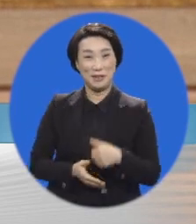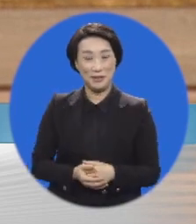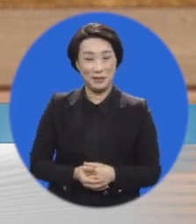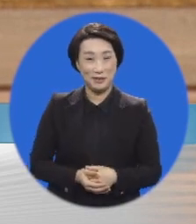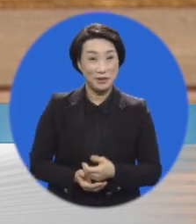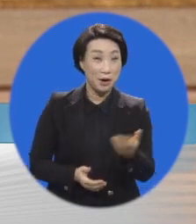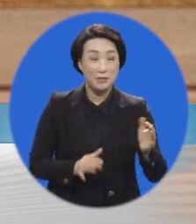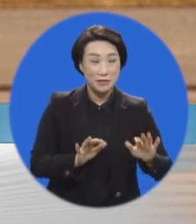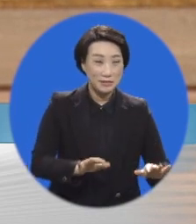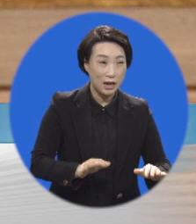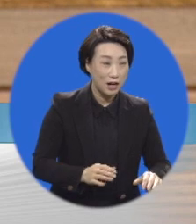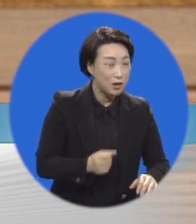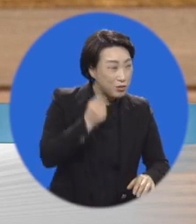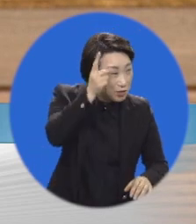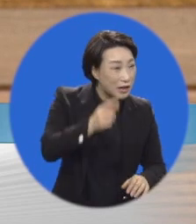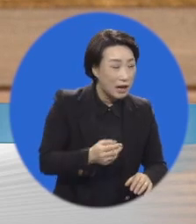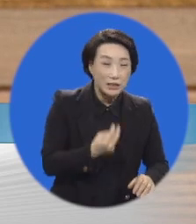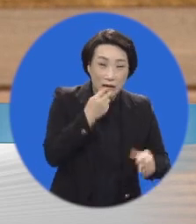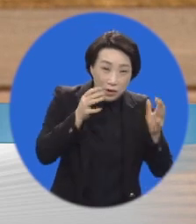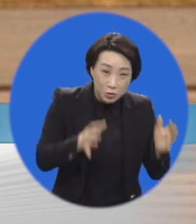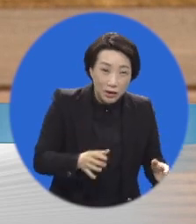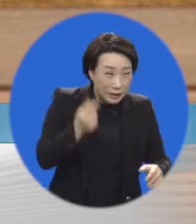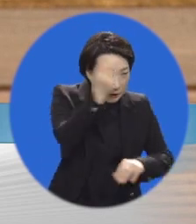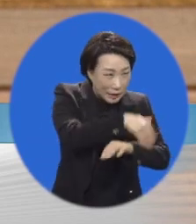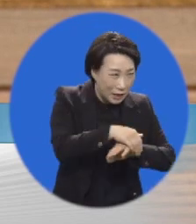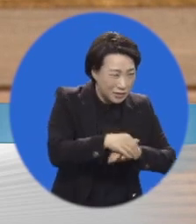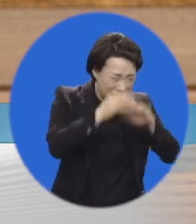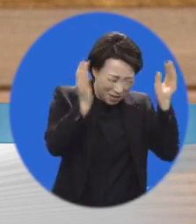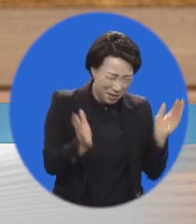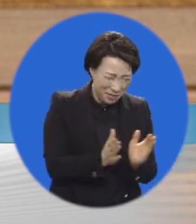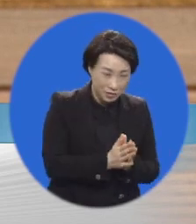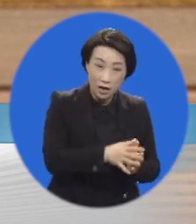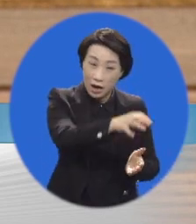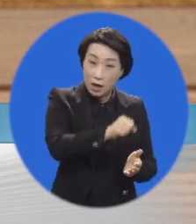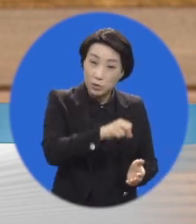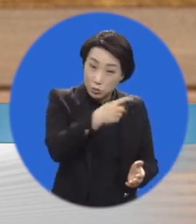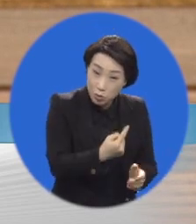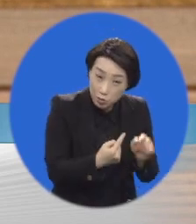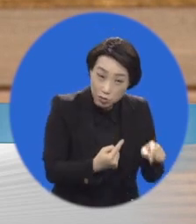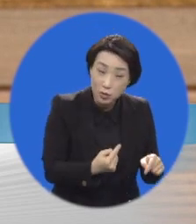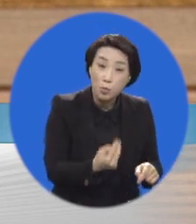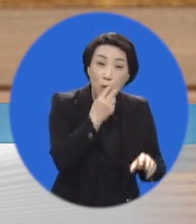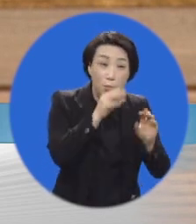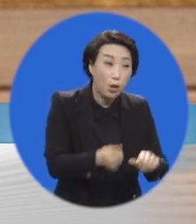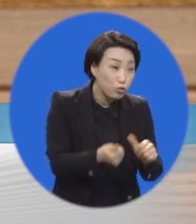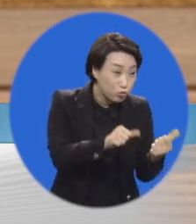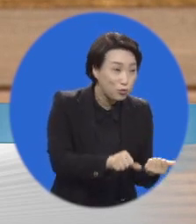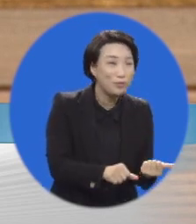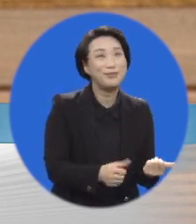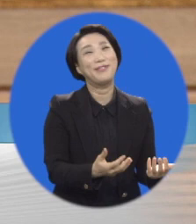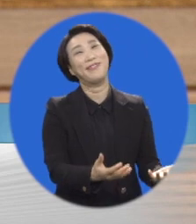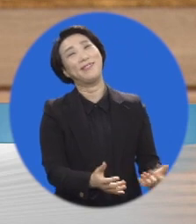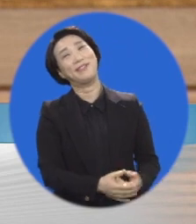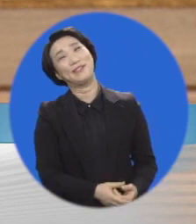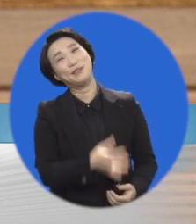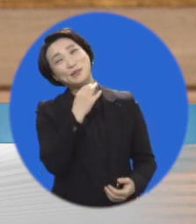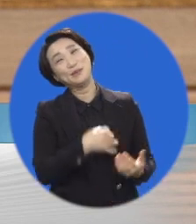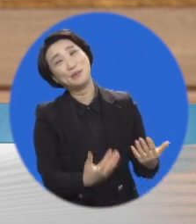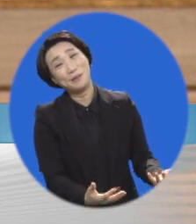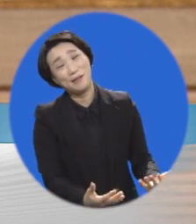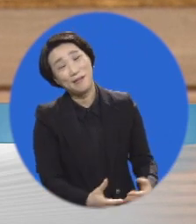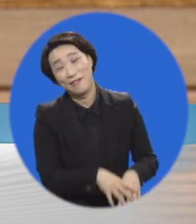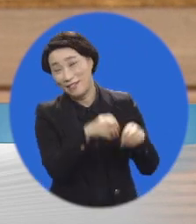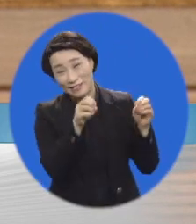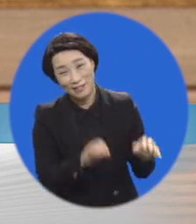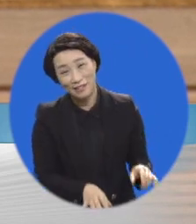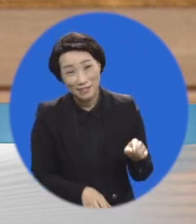세상에서 아무리 위대한 설계를 해서 천하를 얻는다 해도 자기 목숨을 잃으면 무엇이